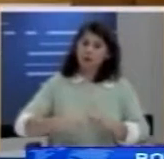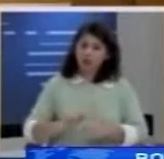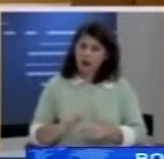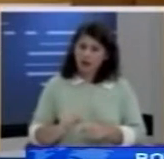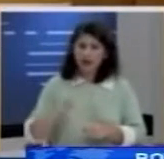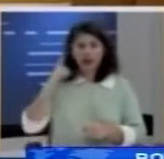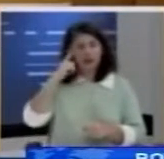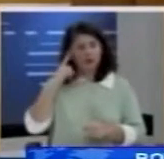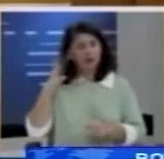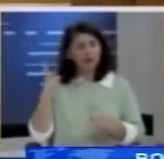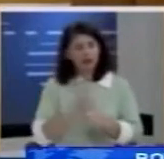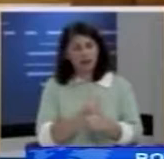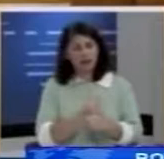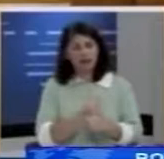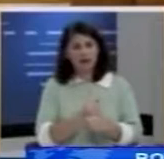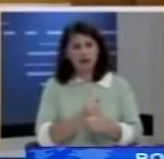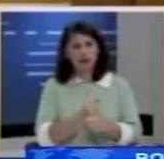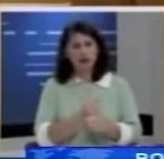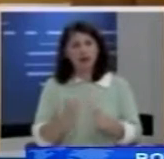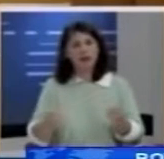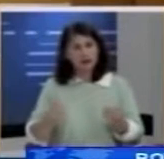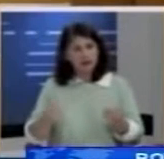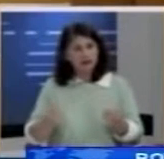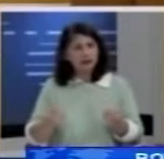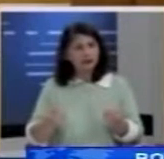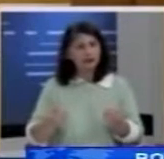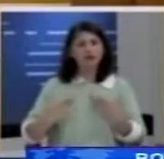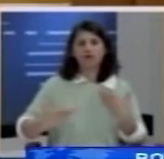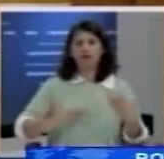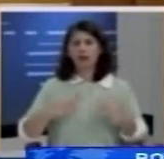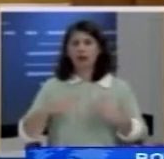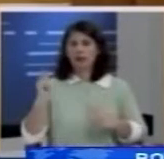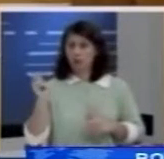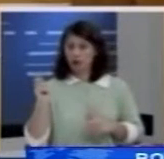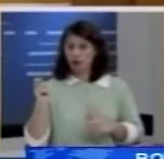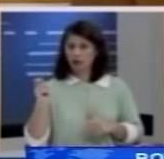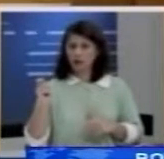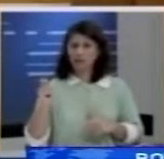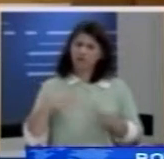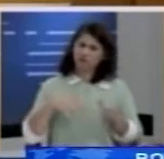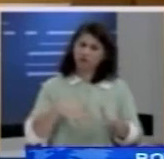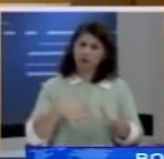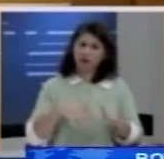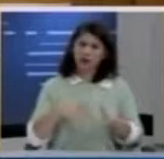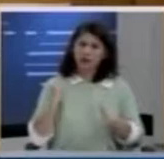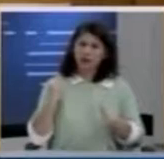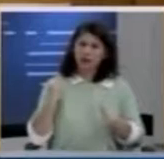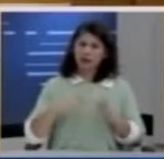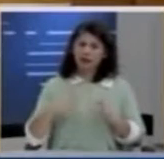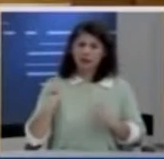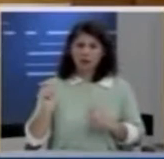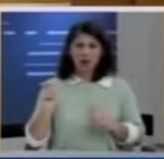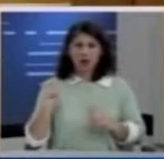προσπάθησε και νομίζω τα κατάφερε να γίνει η σύγχρονη αντιπολίτευση. Κόντρα στην στήρα